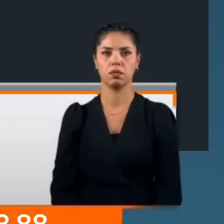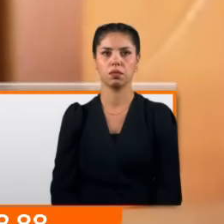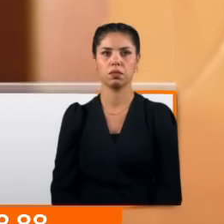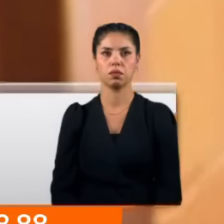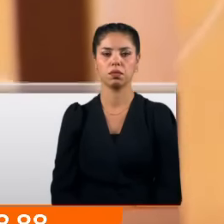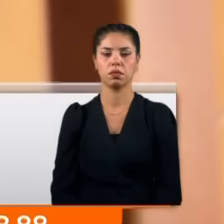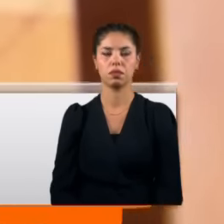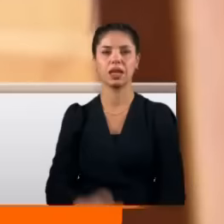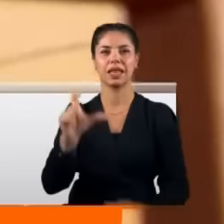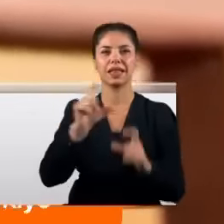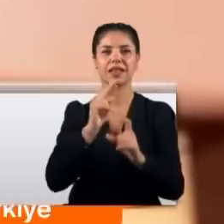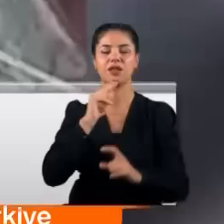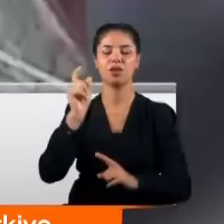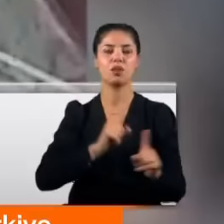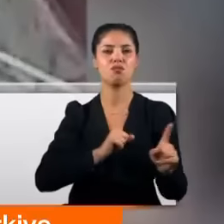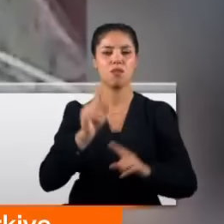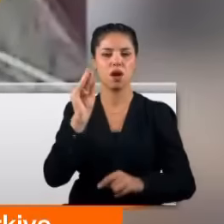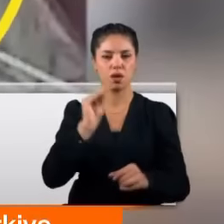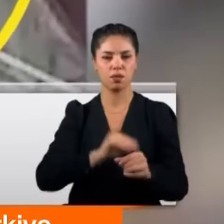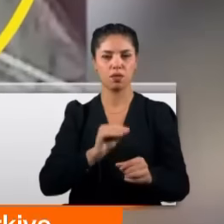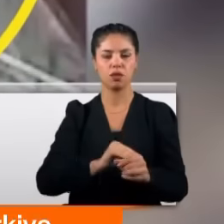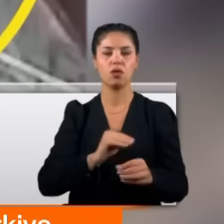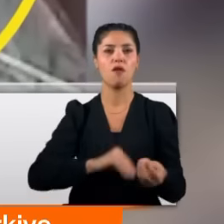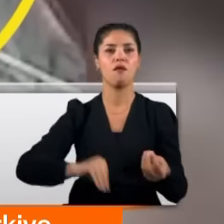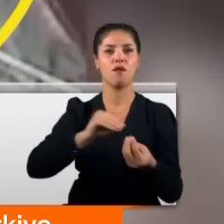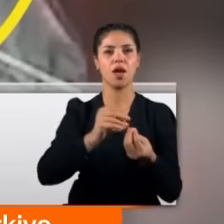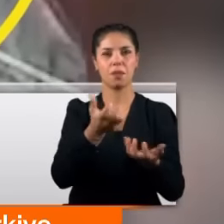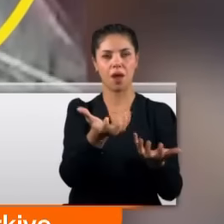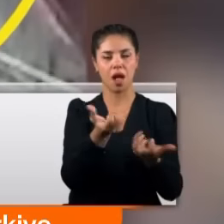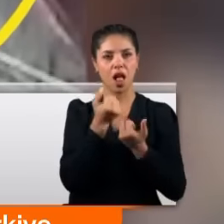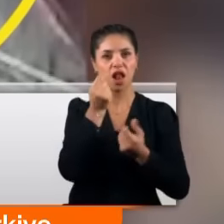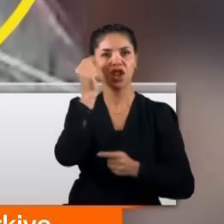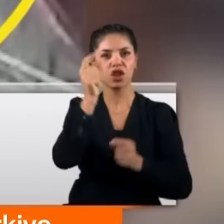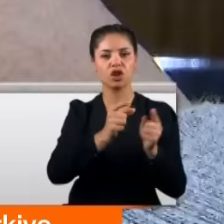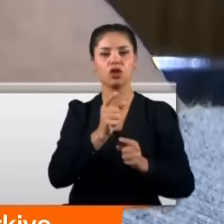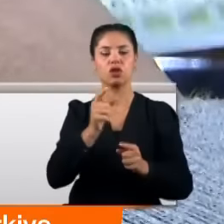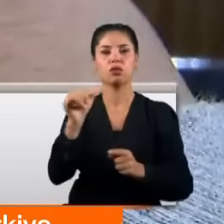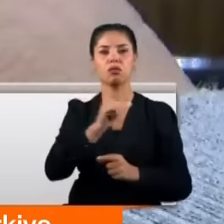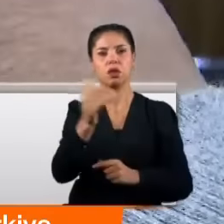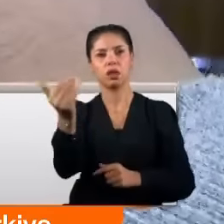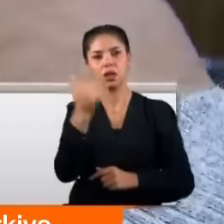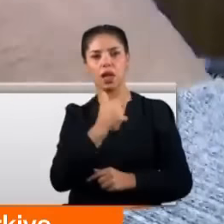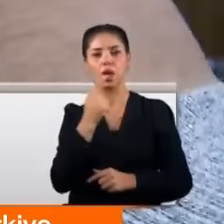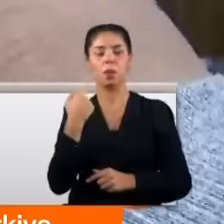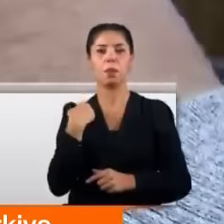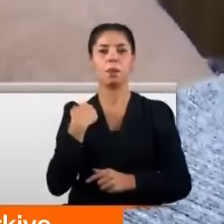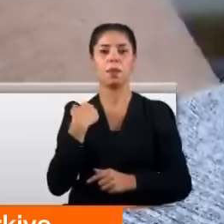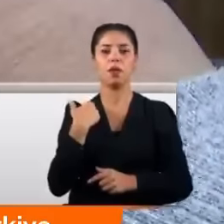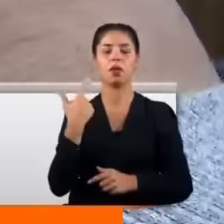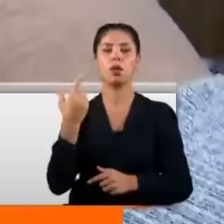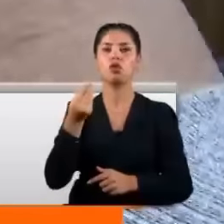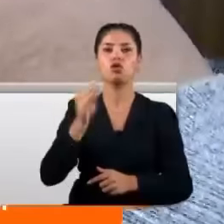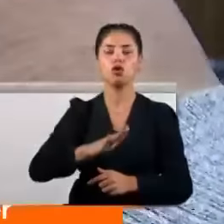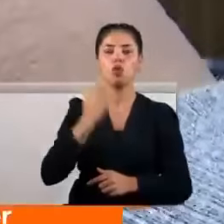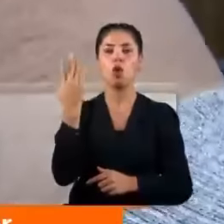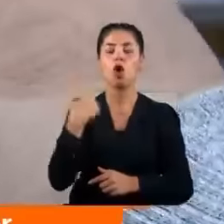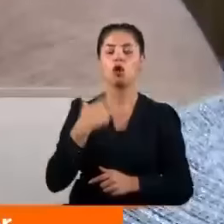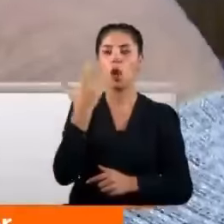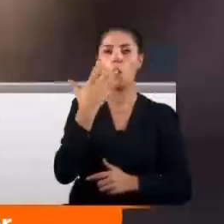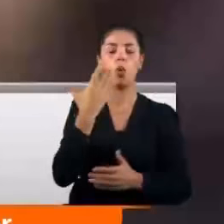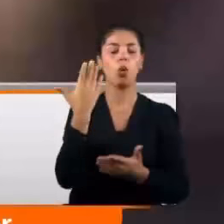mı? Erzan duruşma sırasında kendisinden faizle para alanların zaman zaman yanına gelip sayende çocuğumuzu özel okulda okutuyoruz